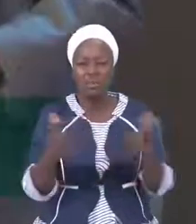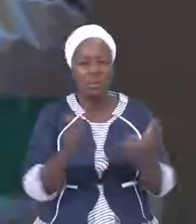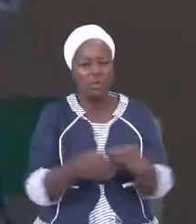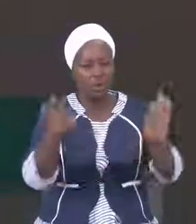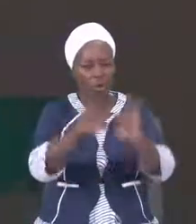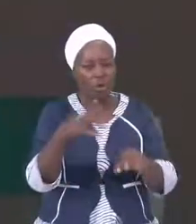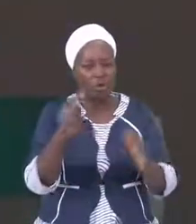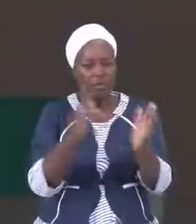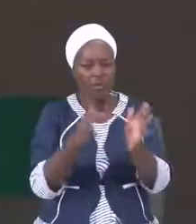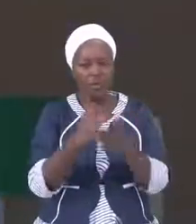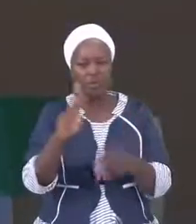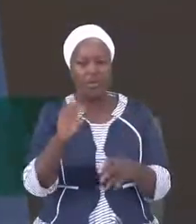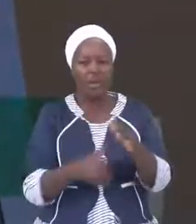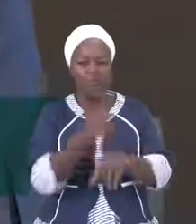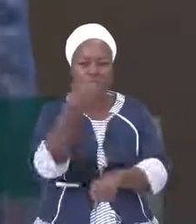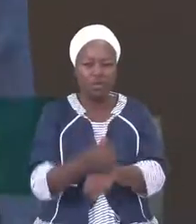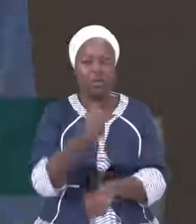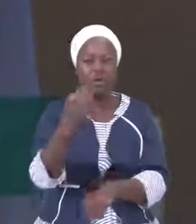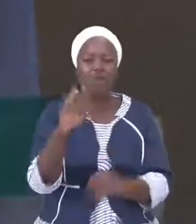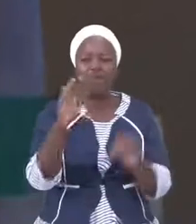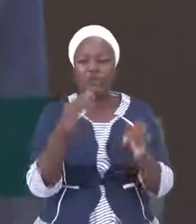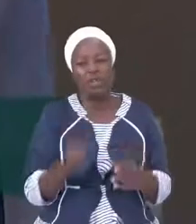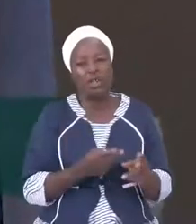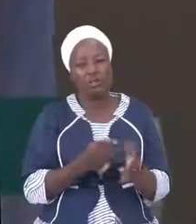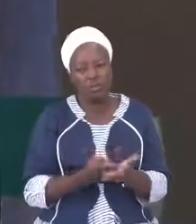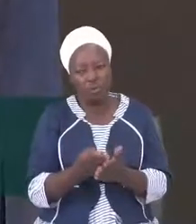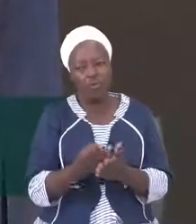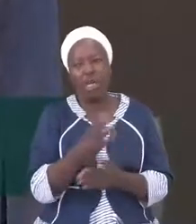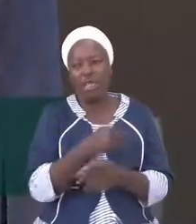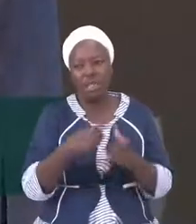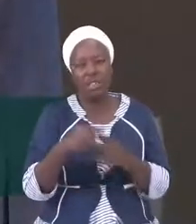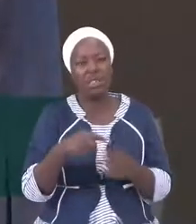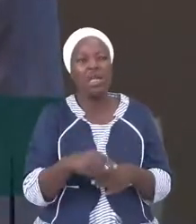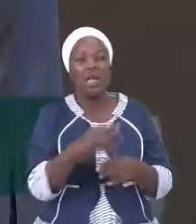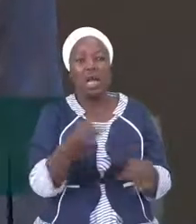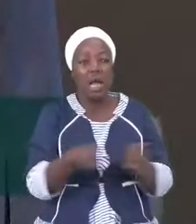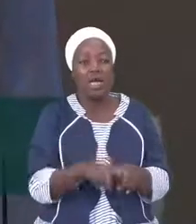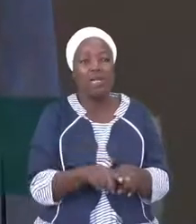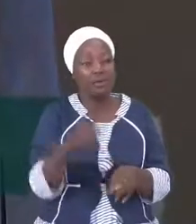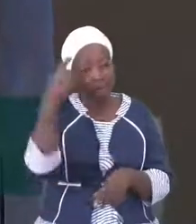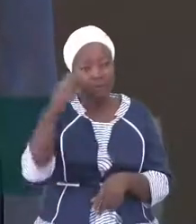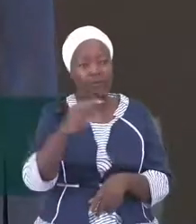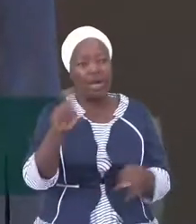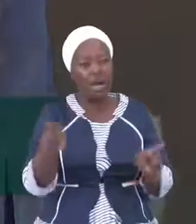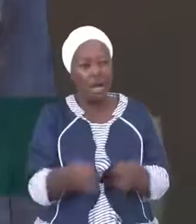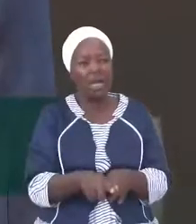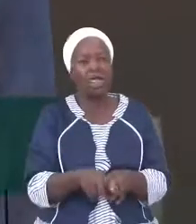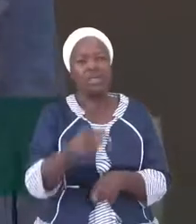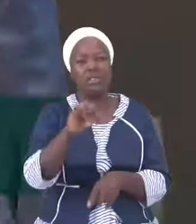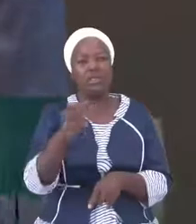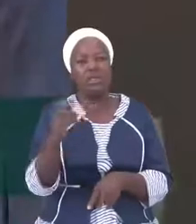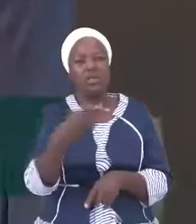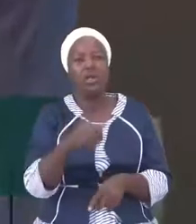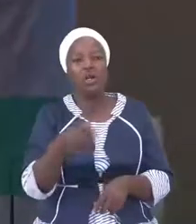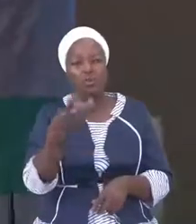Les grandes œuvres, ici nous voyons la grande parole et la valeur de la réaffirmation de